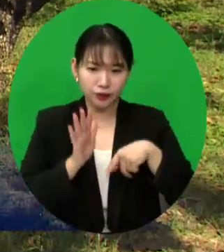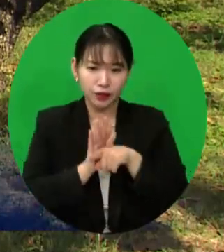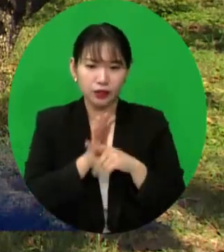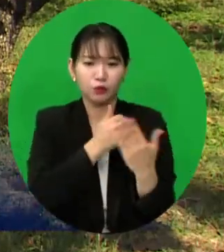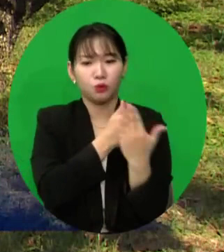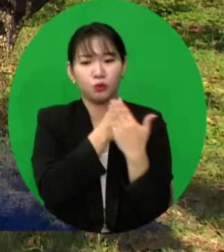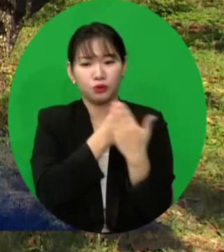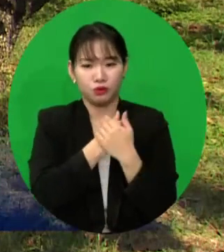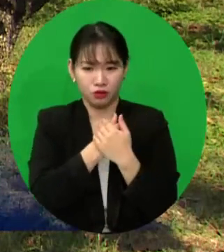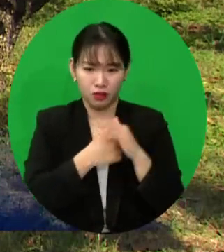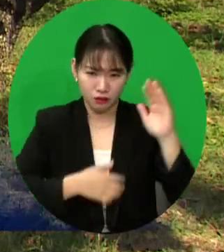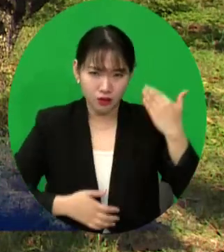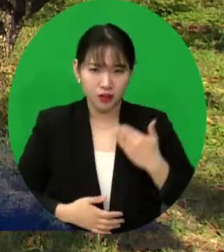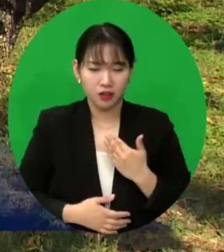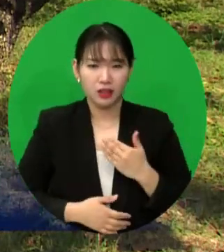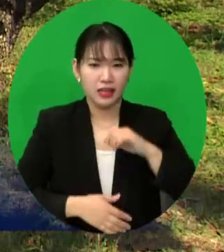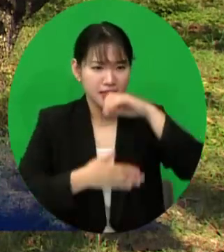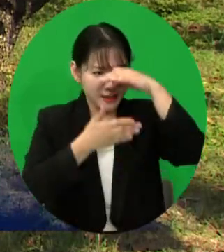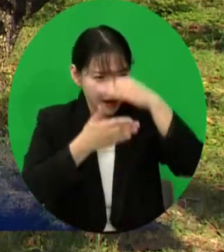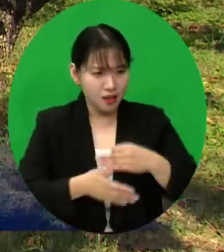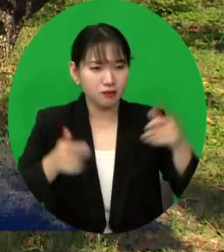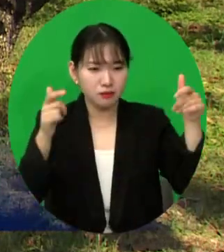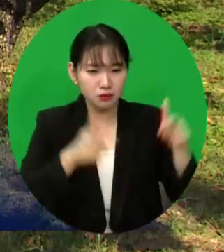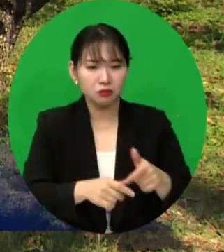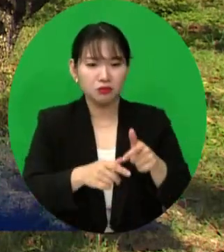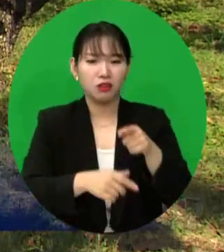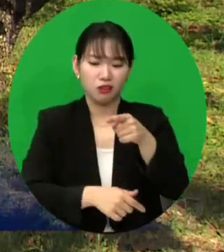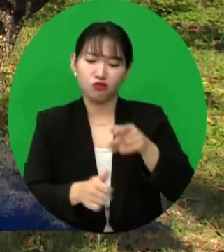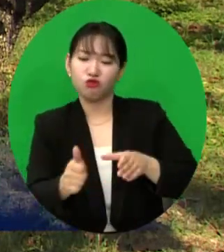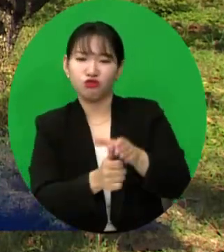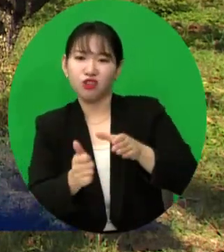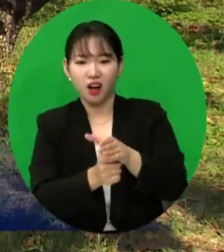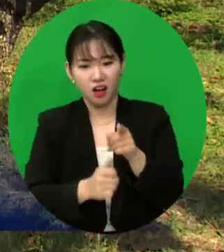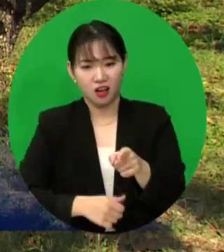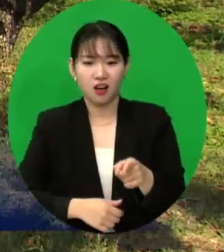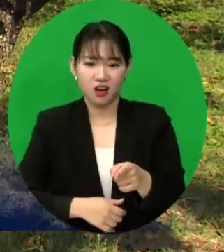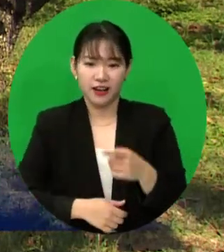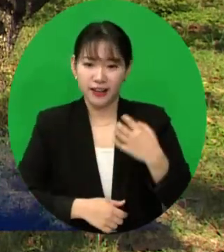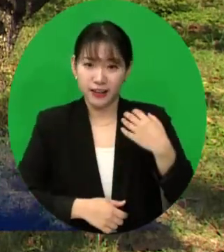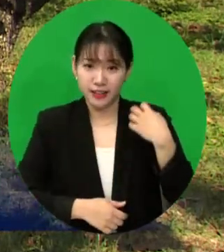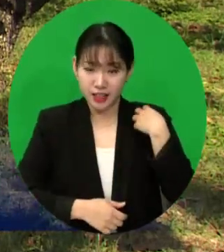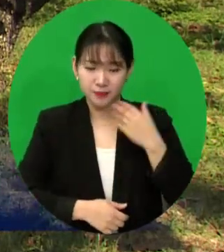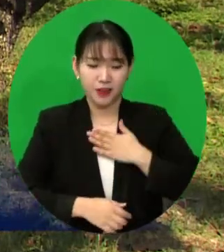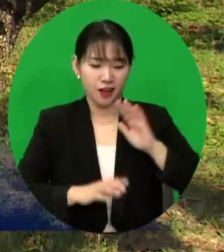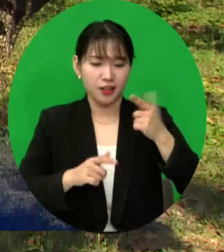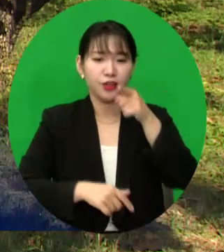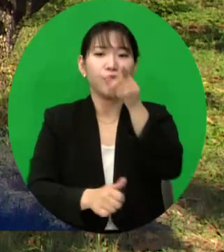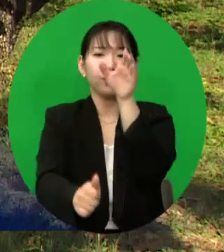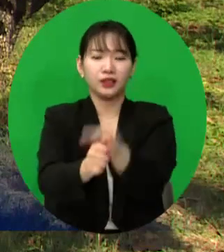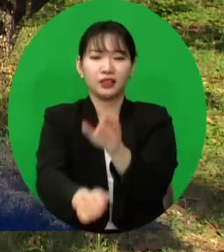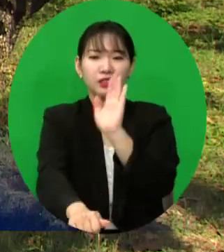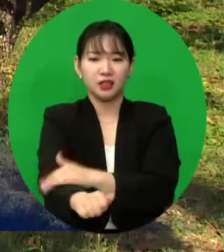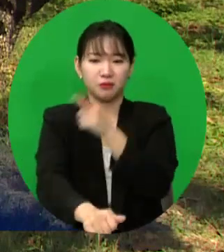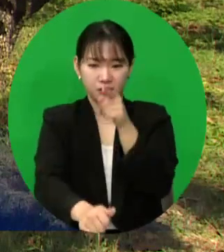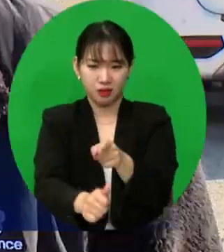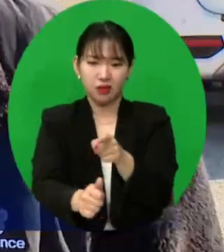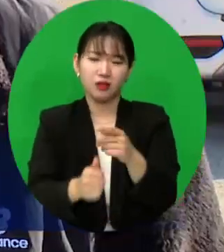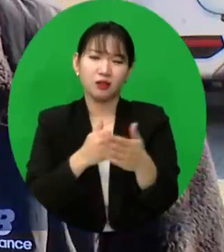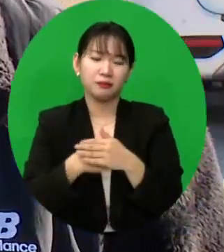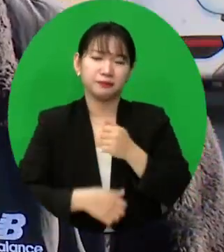해줘야지 되지. 자꾸 예산만 줄이고 오히려 너가 죽어라. 이? 책임은 너한테 있다. 이런 식으로 떠밀고 있기 때문에